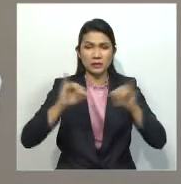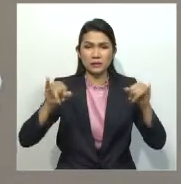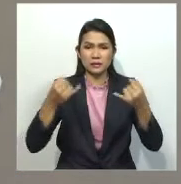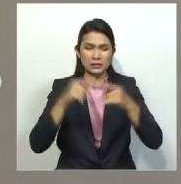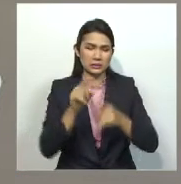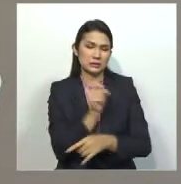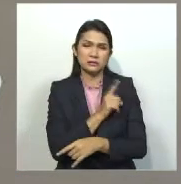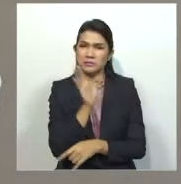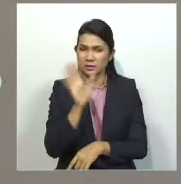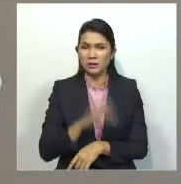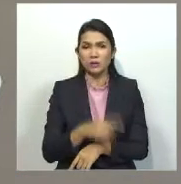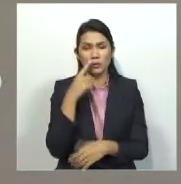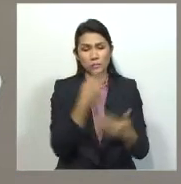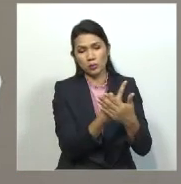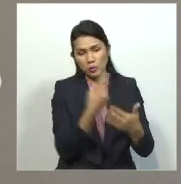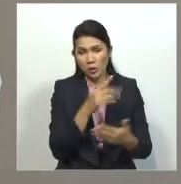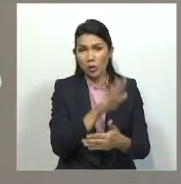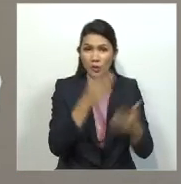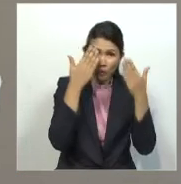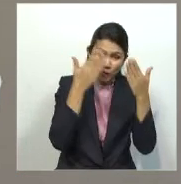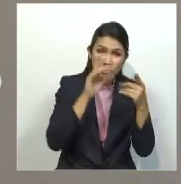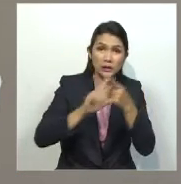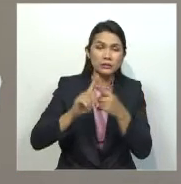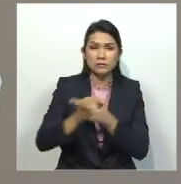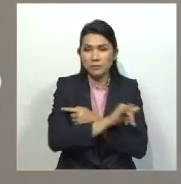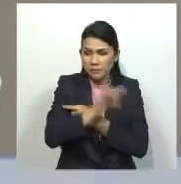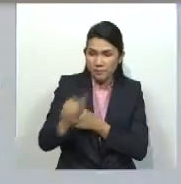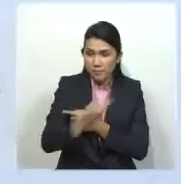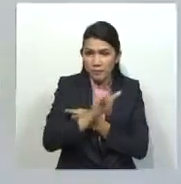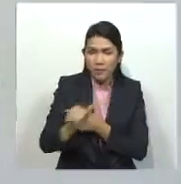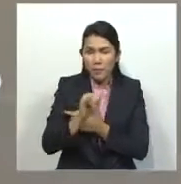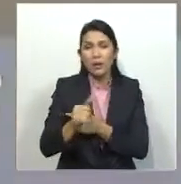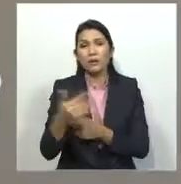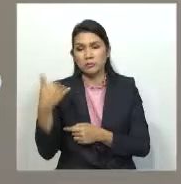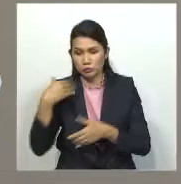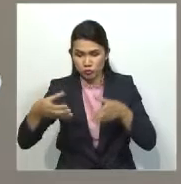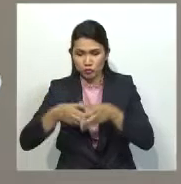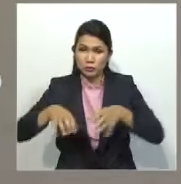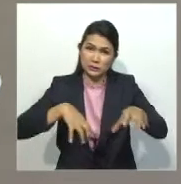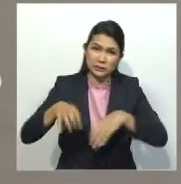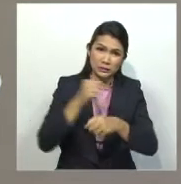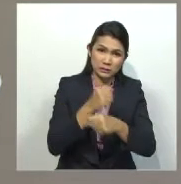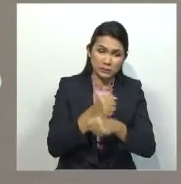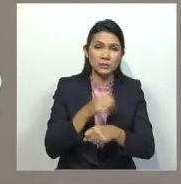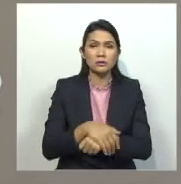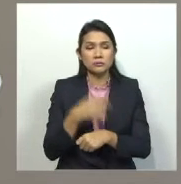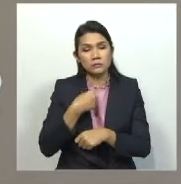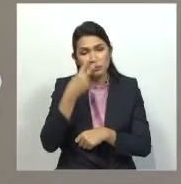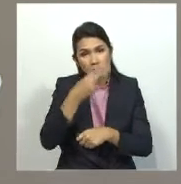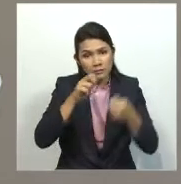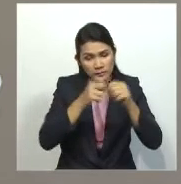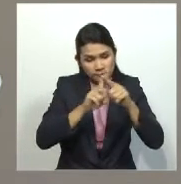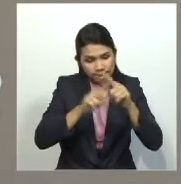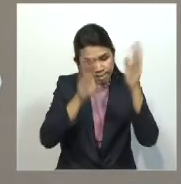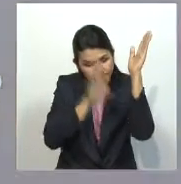าทาง OIC ทางผู้แทนประเทศมุสลิมก็มาเยี่ยมเยือนหลายครั้งจัดคณะทำงานไปดูในพื้นที่ภาคใต้ไปดูการทำ